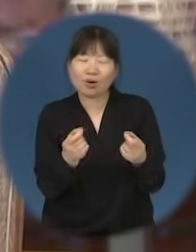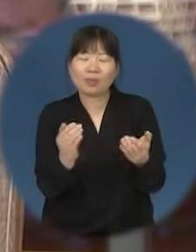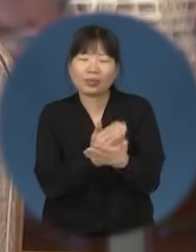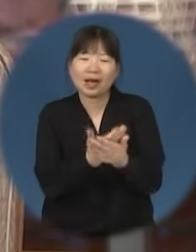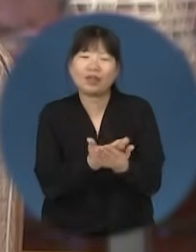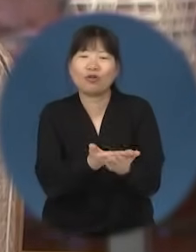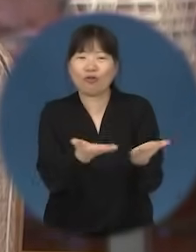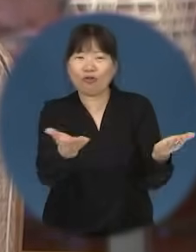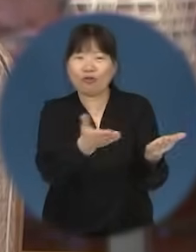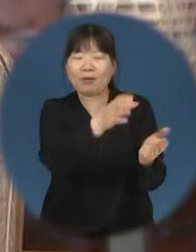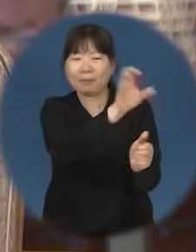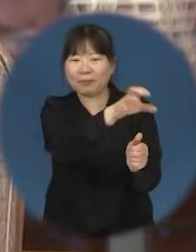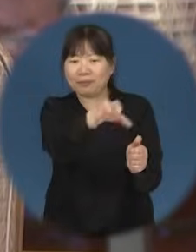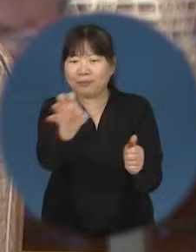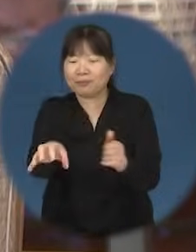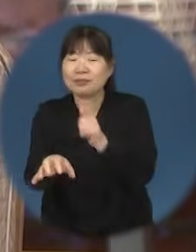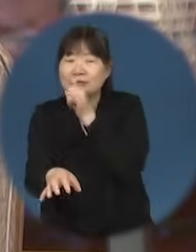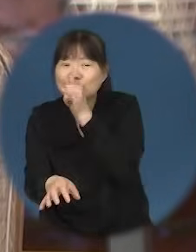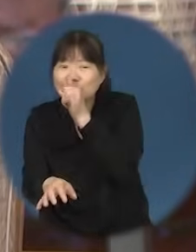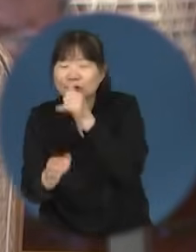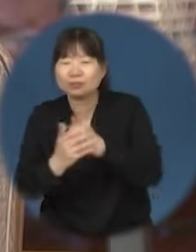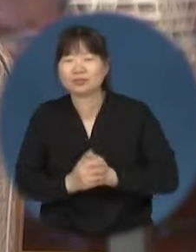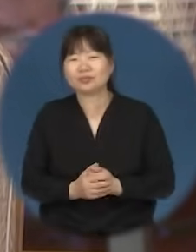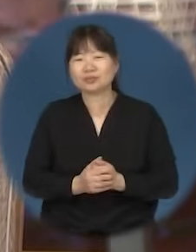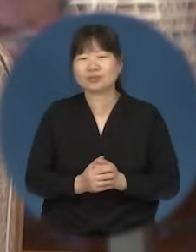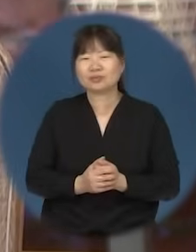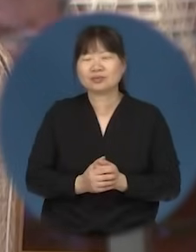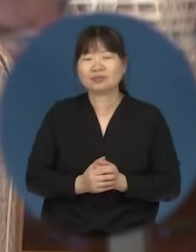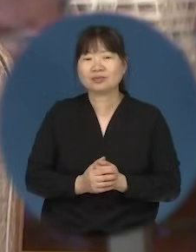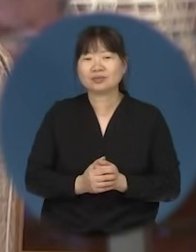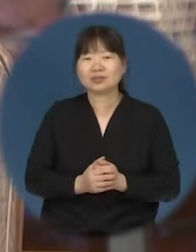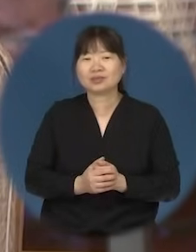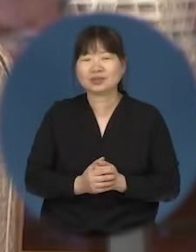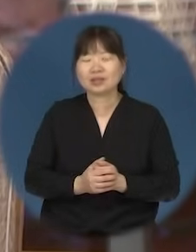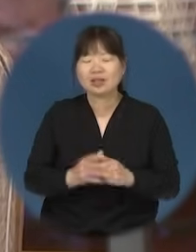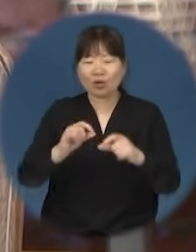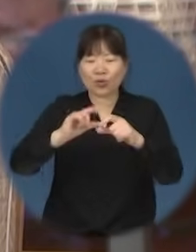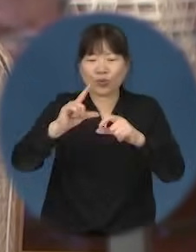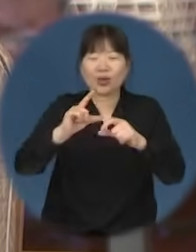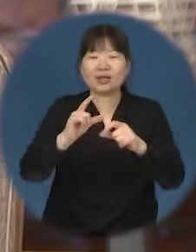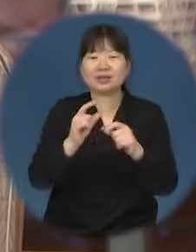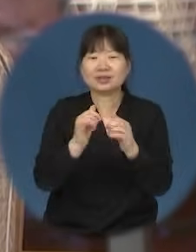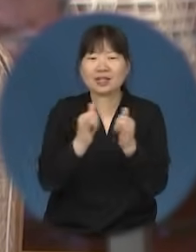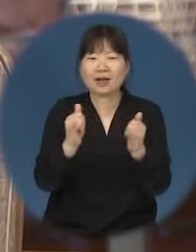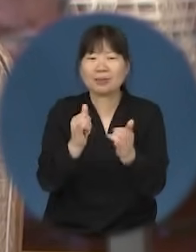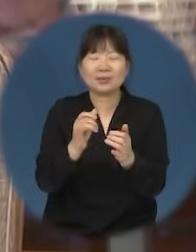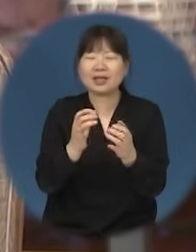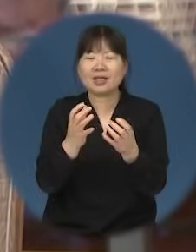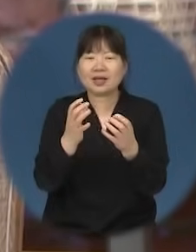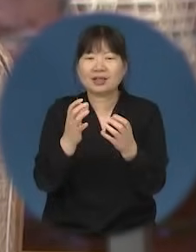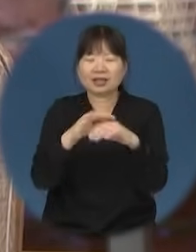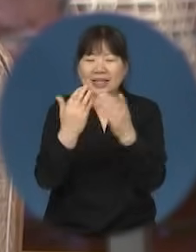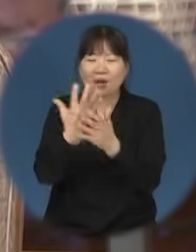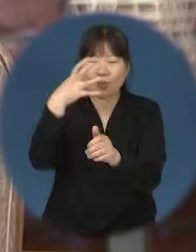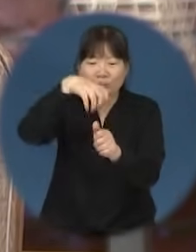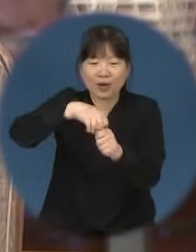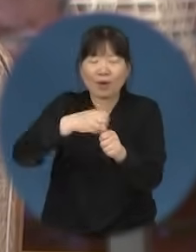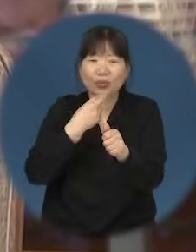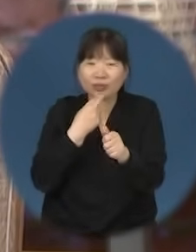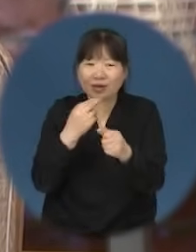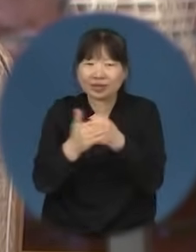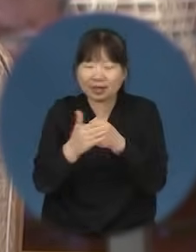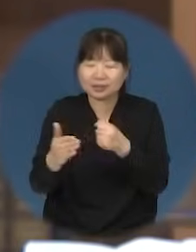거야. 그 대신에 이제 한 돈 많이 가는 사람이 다 가지 않기 위해서 캡을 두는 거죠. 예를 들어 100만